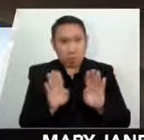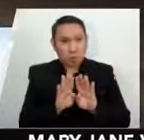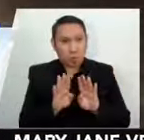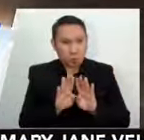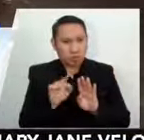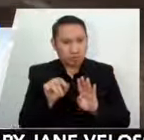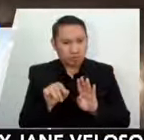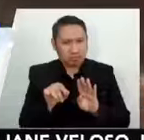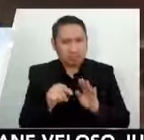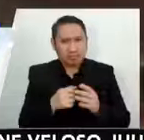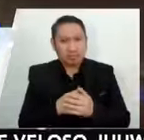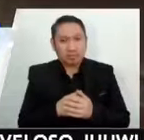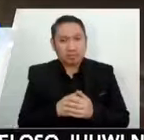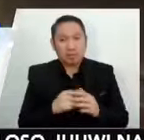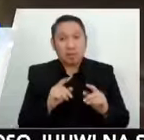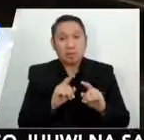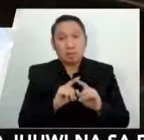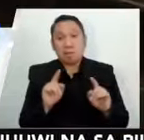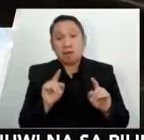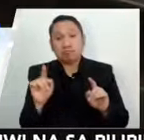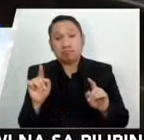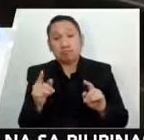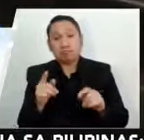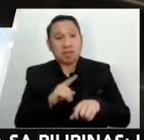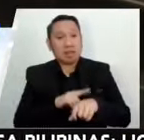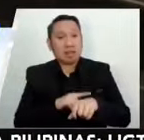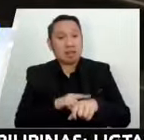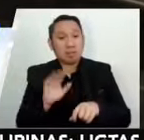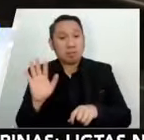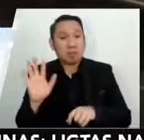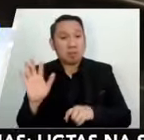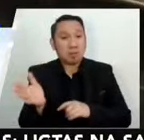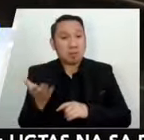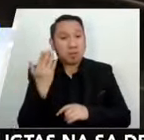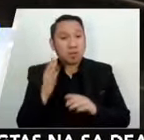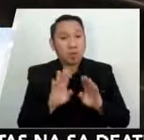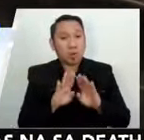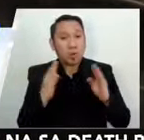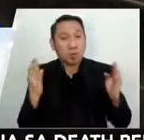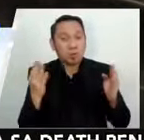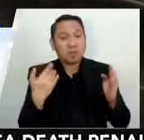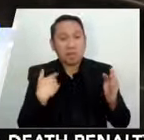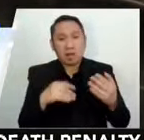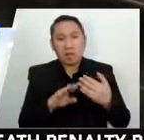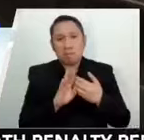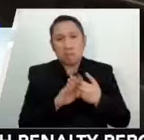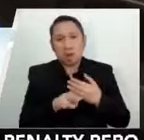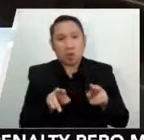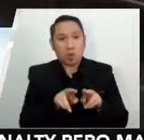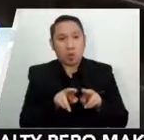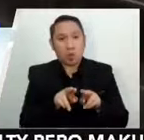rin ang mga saradong lane pasado alas 5 na umaga, kaya nanumbalik na rin ang traffic flow ngayong rush hour.